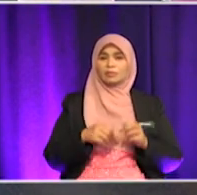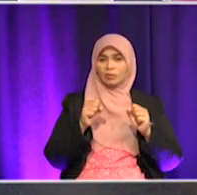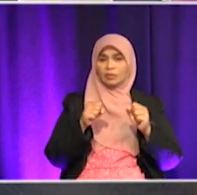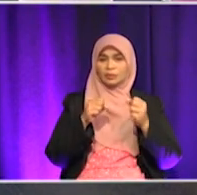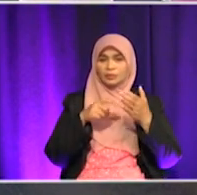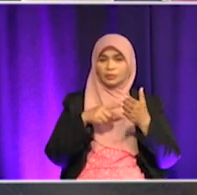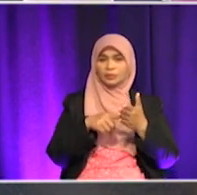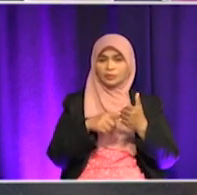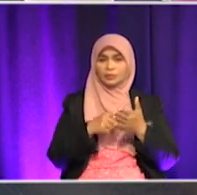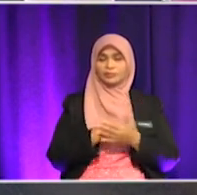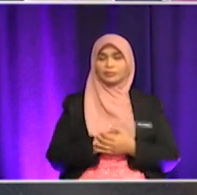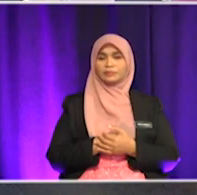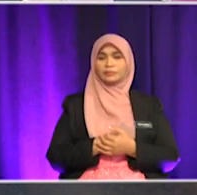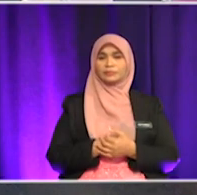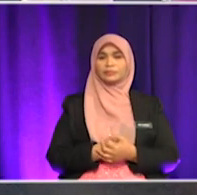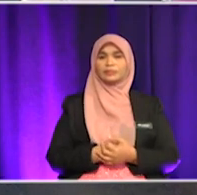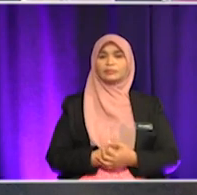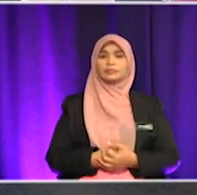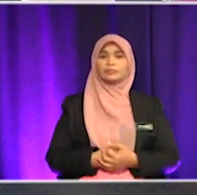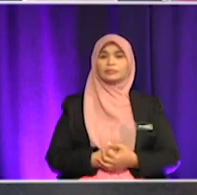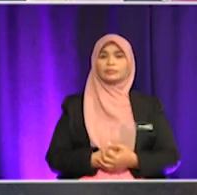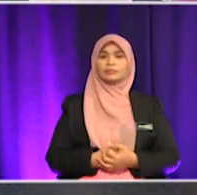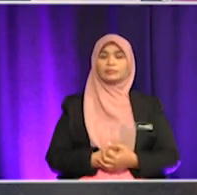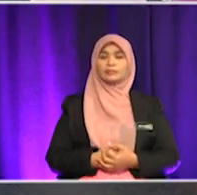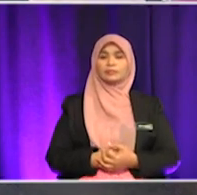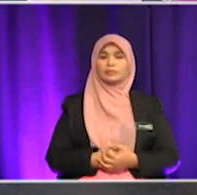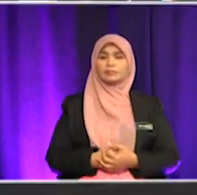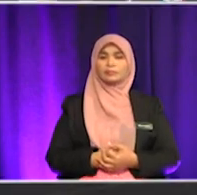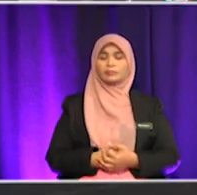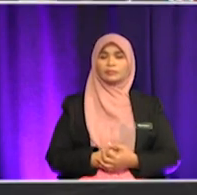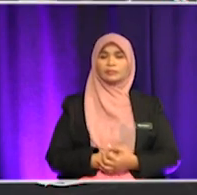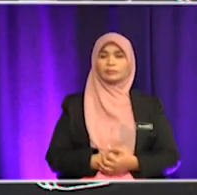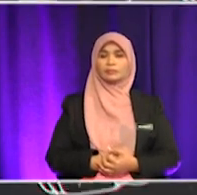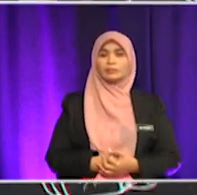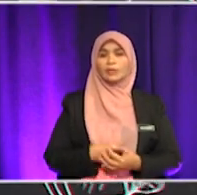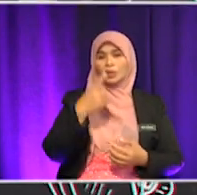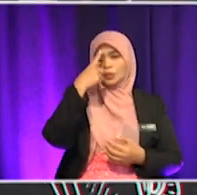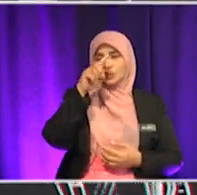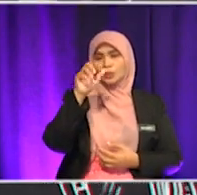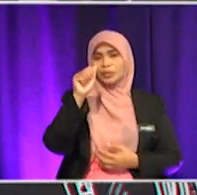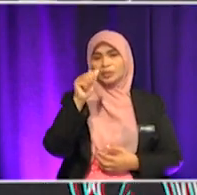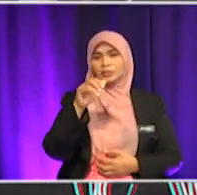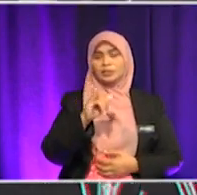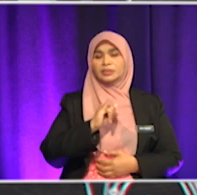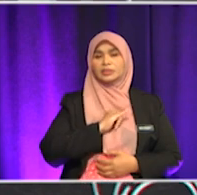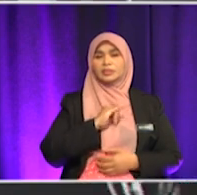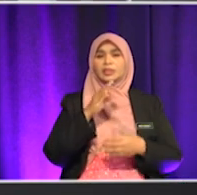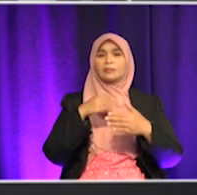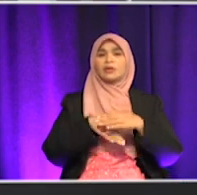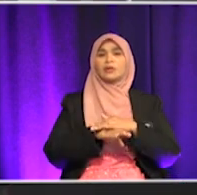buka mikrofon dulu dan terangkan cara menjawab soalan A dulu. Silakan. Untuk A, saya masukkan je